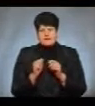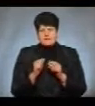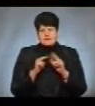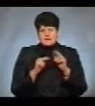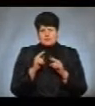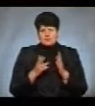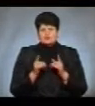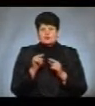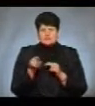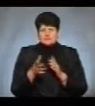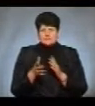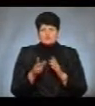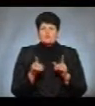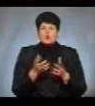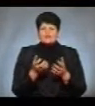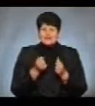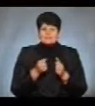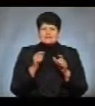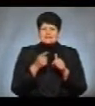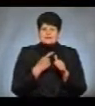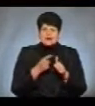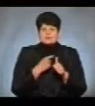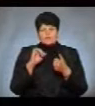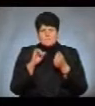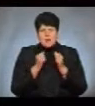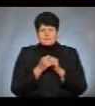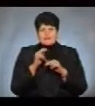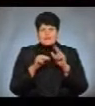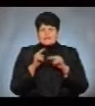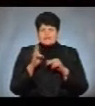Щоб отримати статус пам'ятки архітектури,